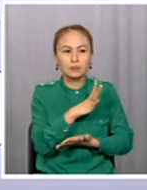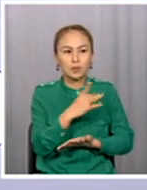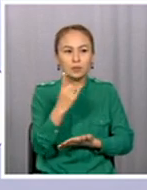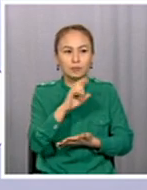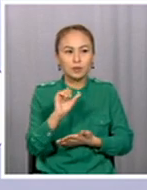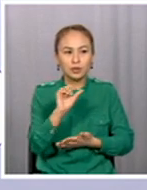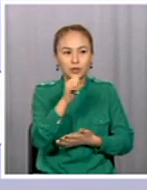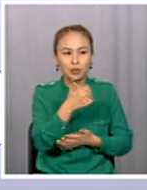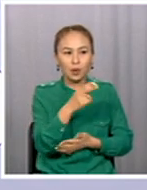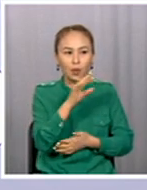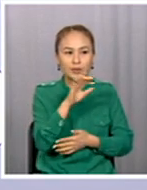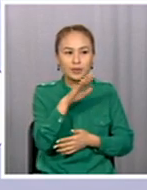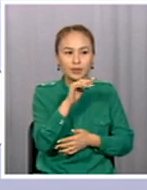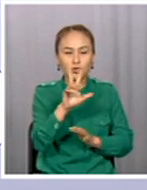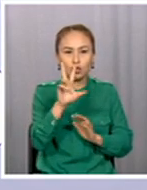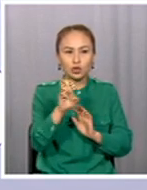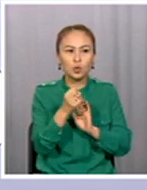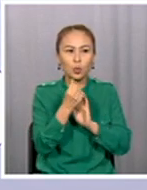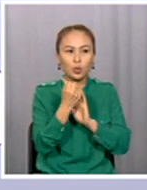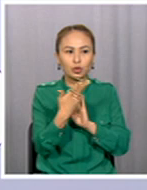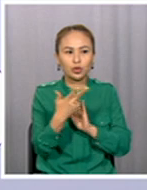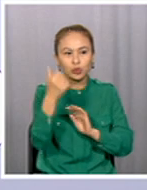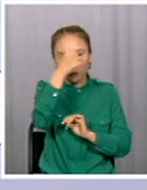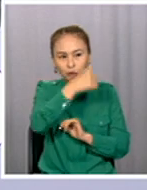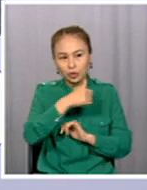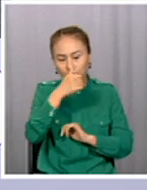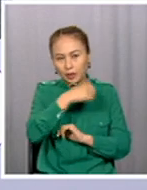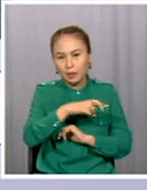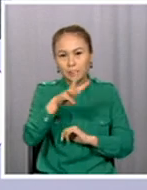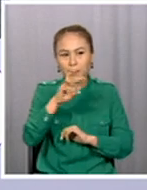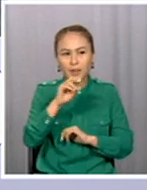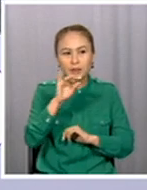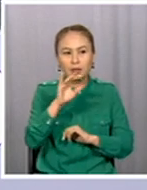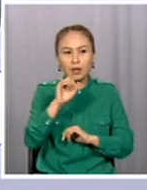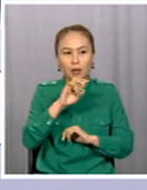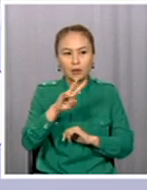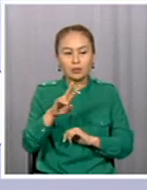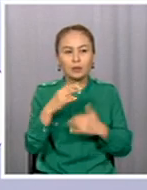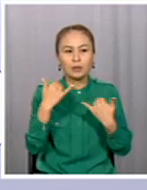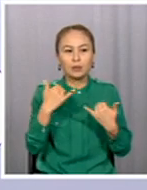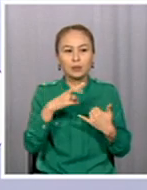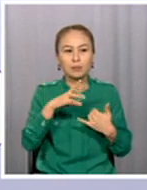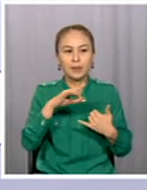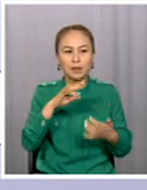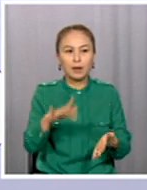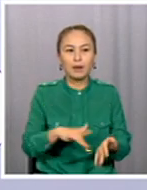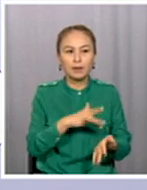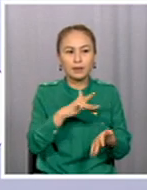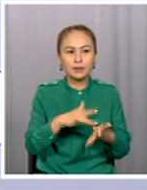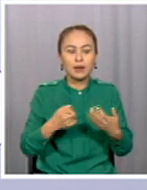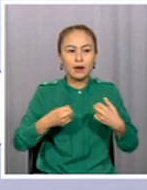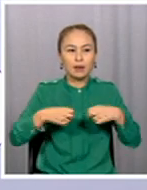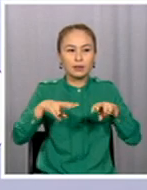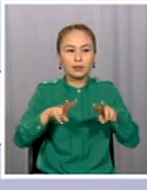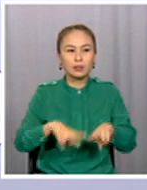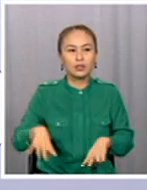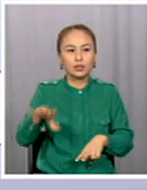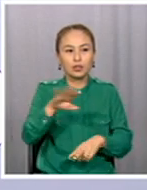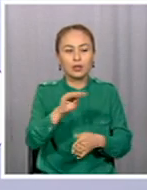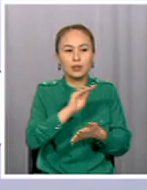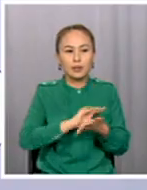біріншіден Константин 313 жылы Медиалан, қазіргі Милан қаласында арнайы жарлық